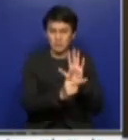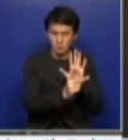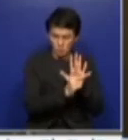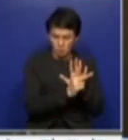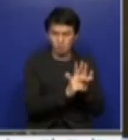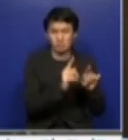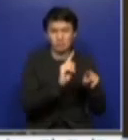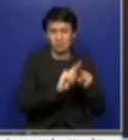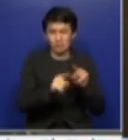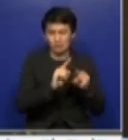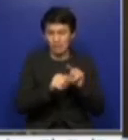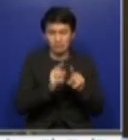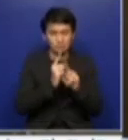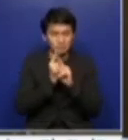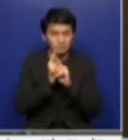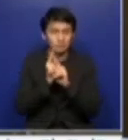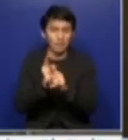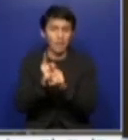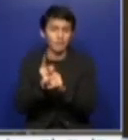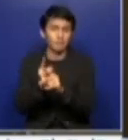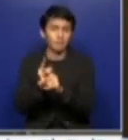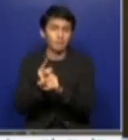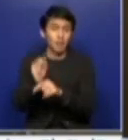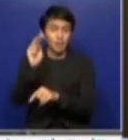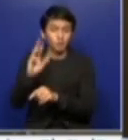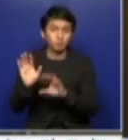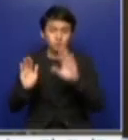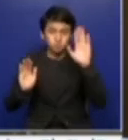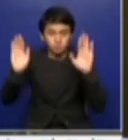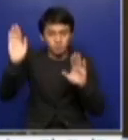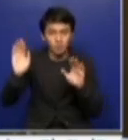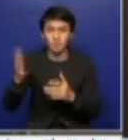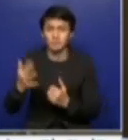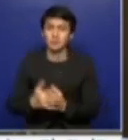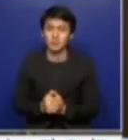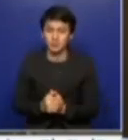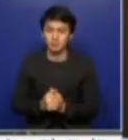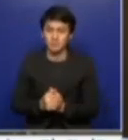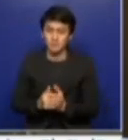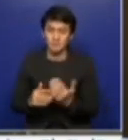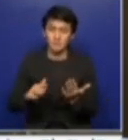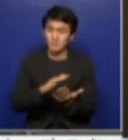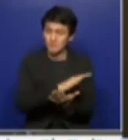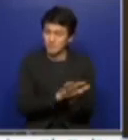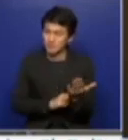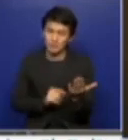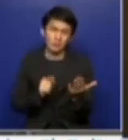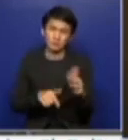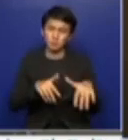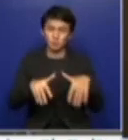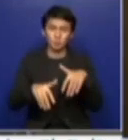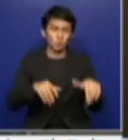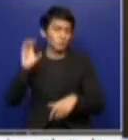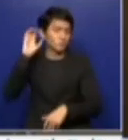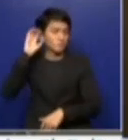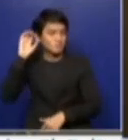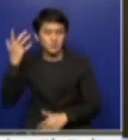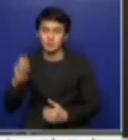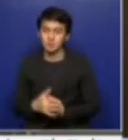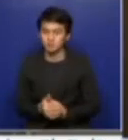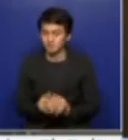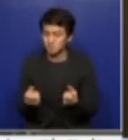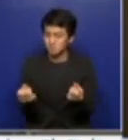ประชาธิปไตยทำให้ประเทศขาดความเชื่อมั่นส่งผลเสียหายทั้งด้านเศรษ